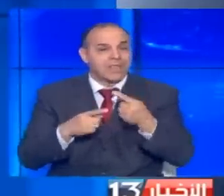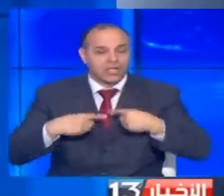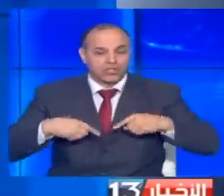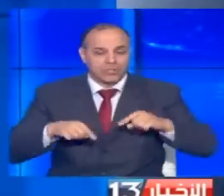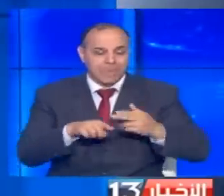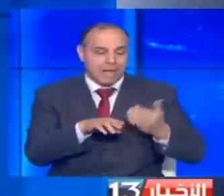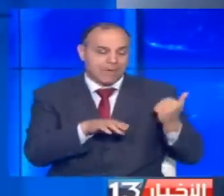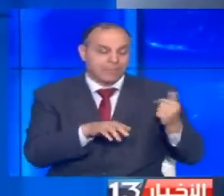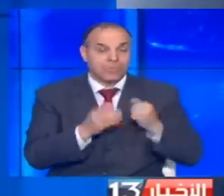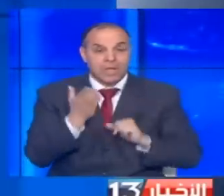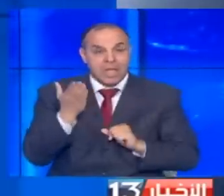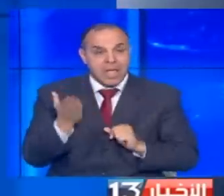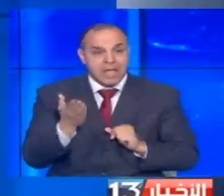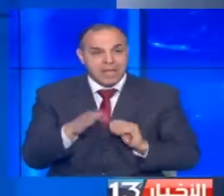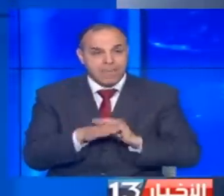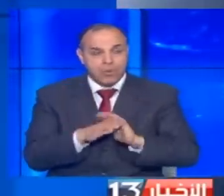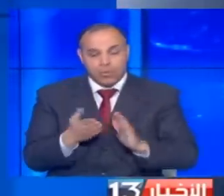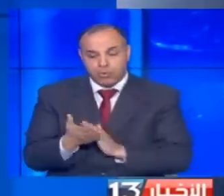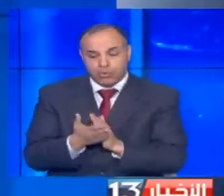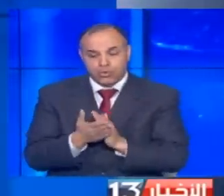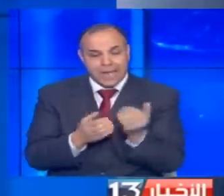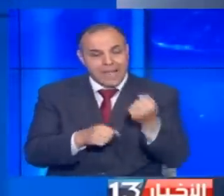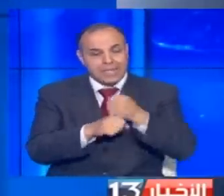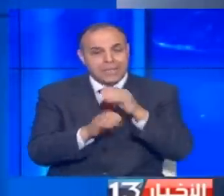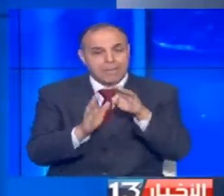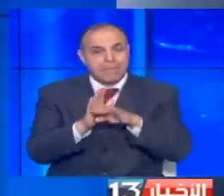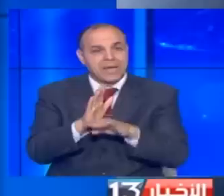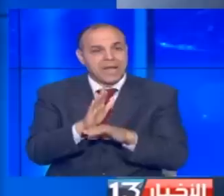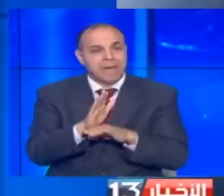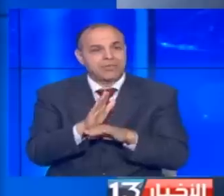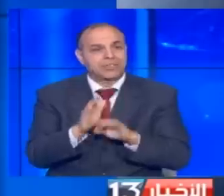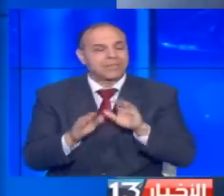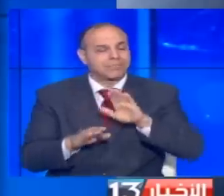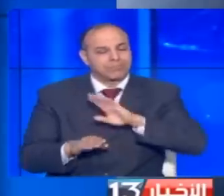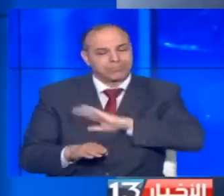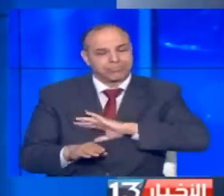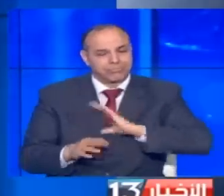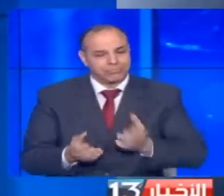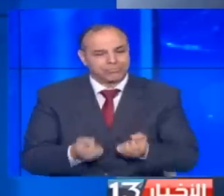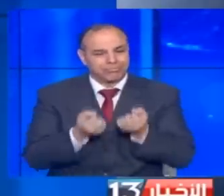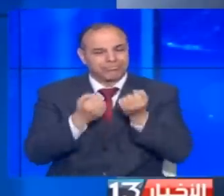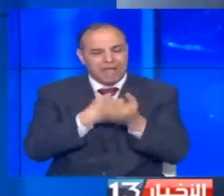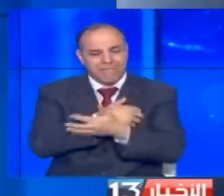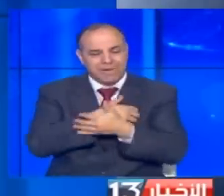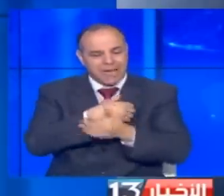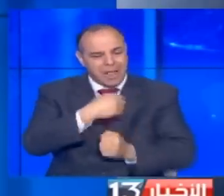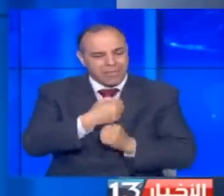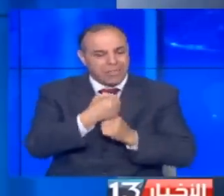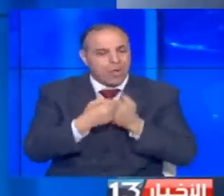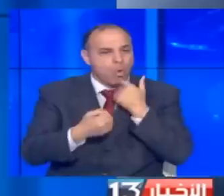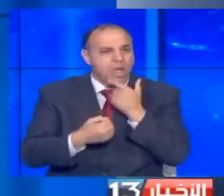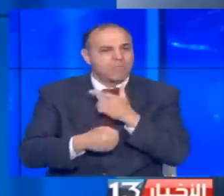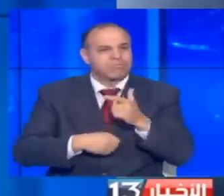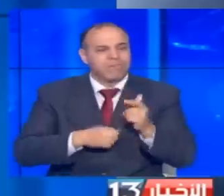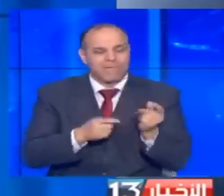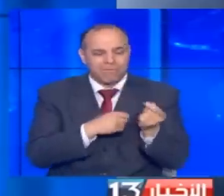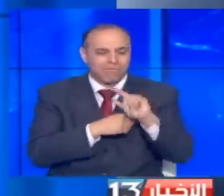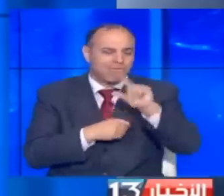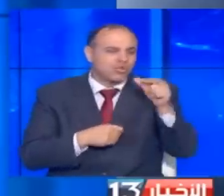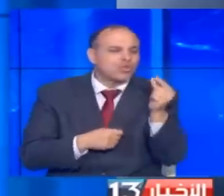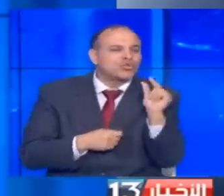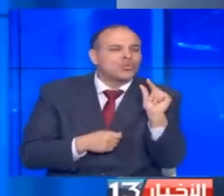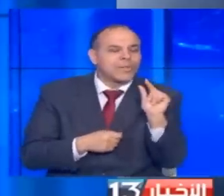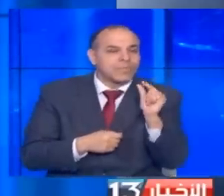سابقه ويتعلق المشروع باحداث برنامج الامان الاجتماعي للنهوض بالفئات الفقيره والفئات محدوده الدخل